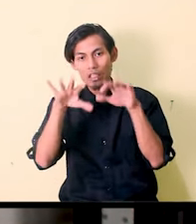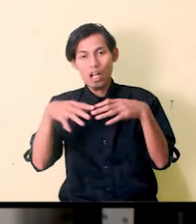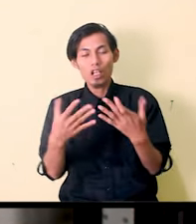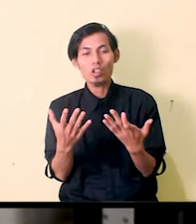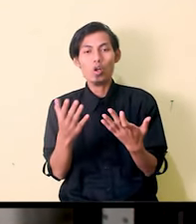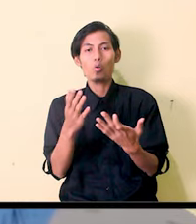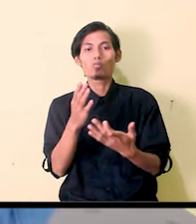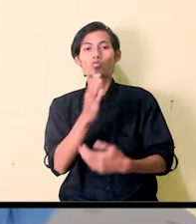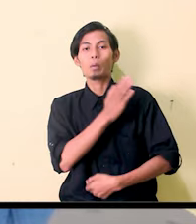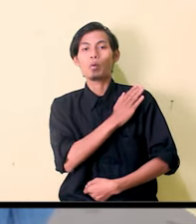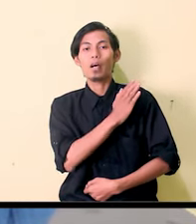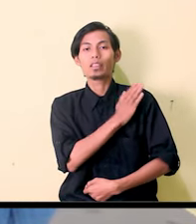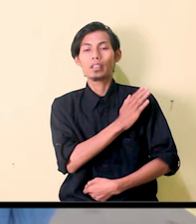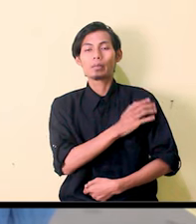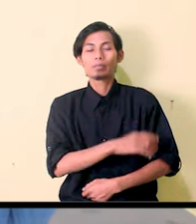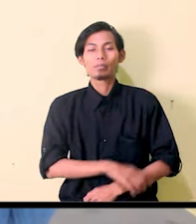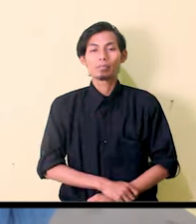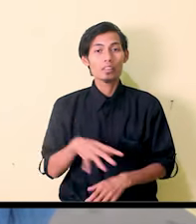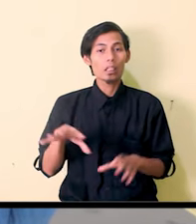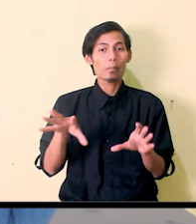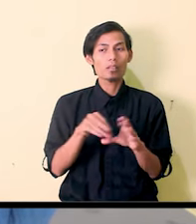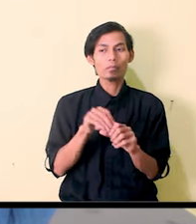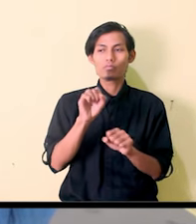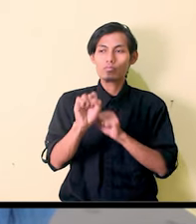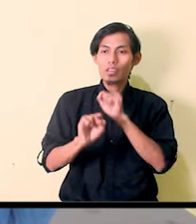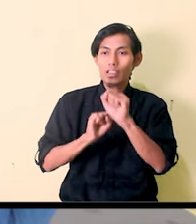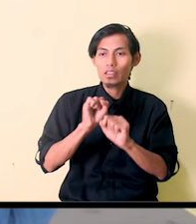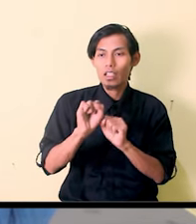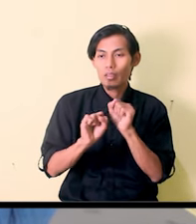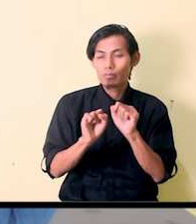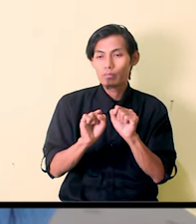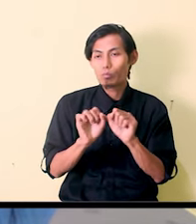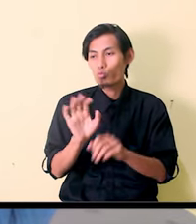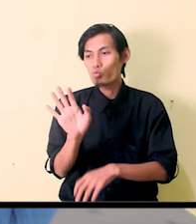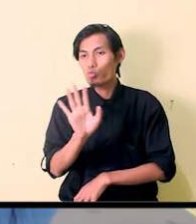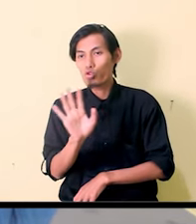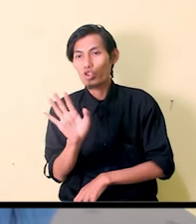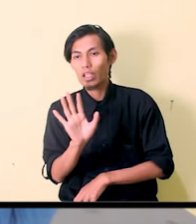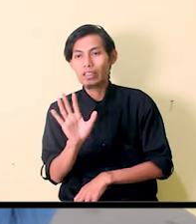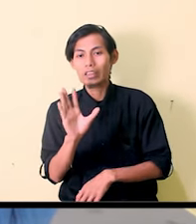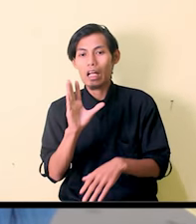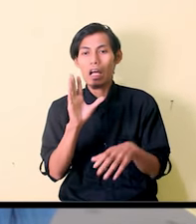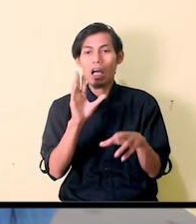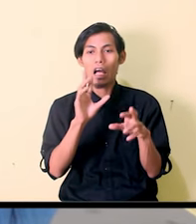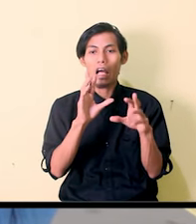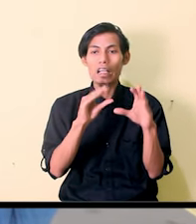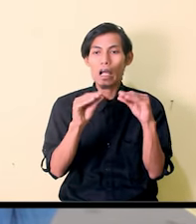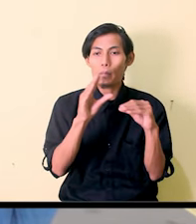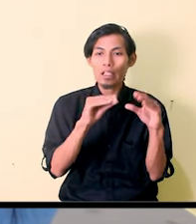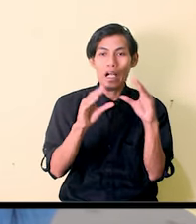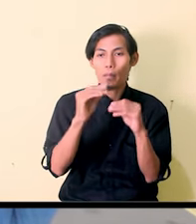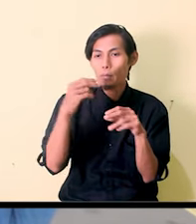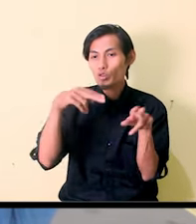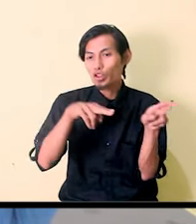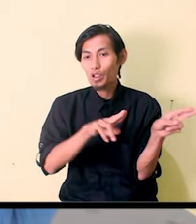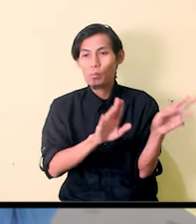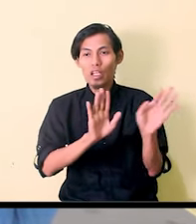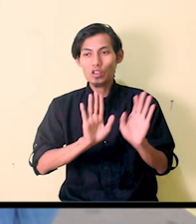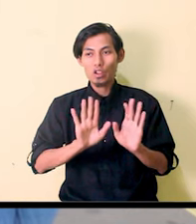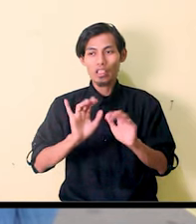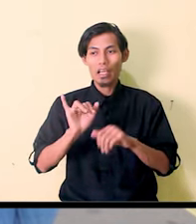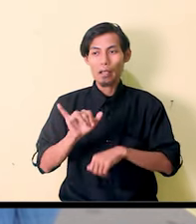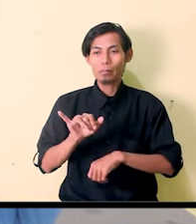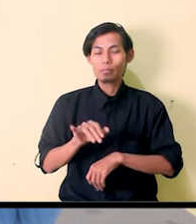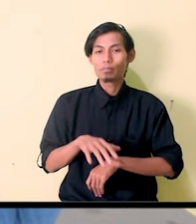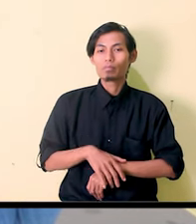Kabupaten dilibatkan dalam kegiatan-kegiatan bukan hanya rapat-rapas musrembembang saja ya